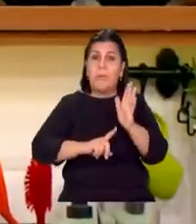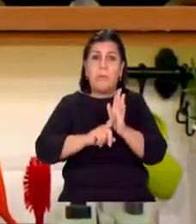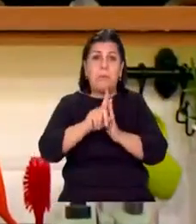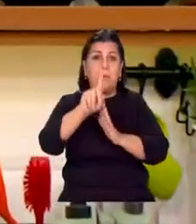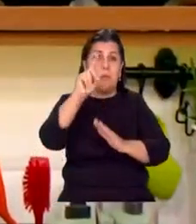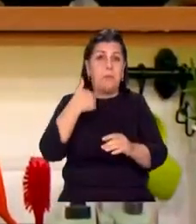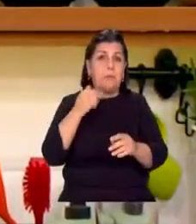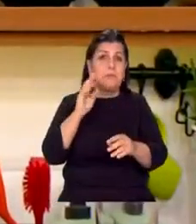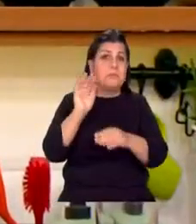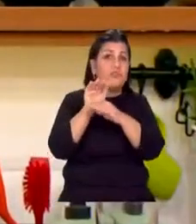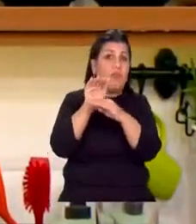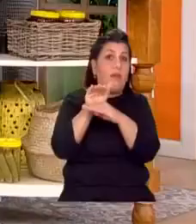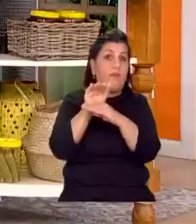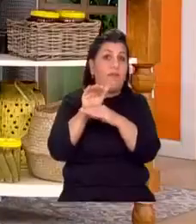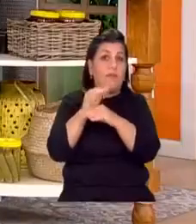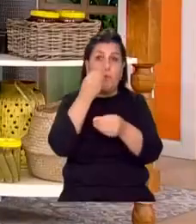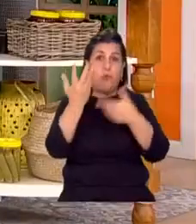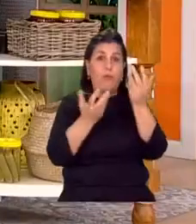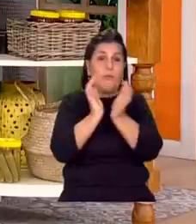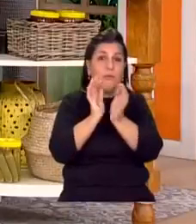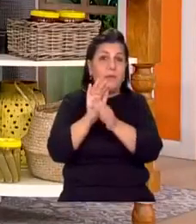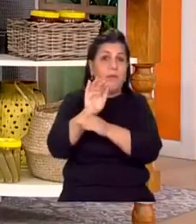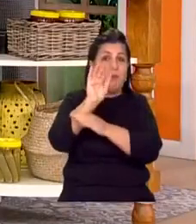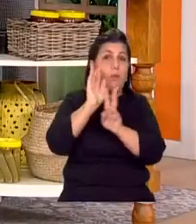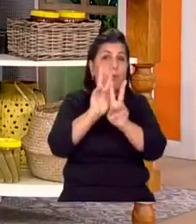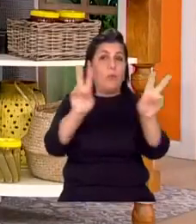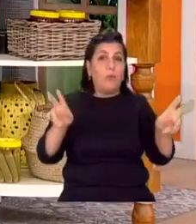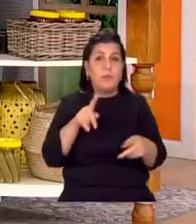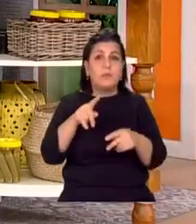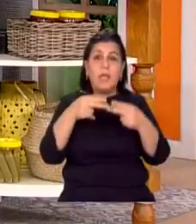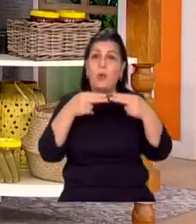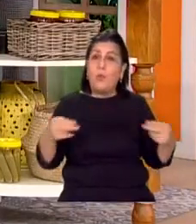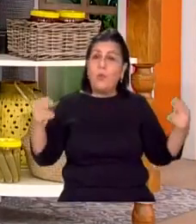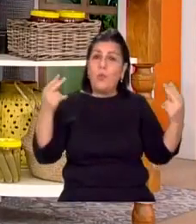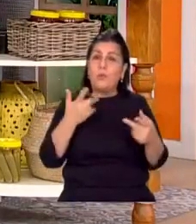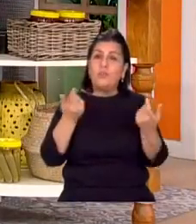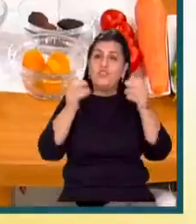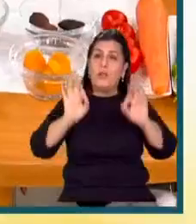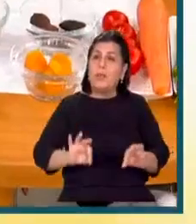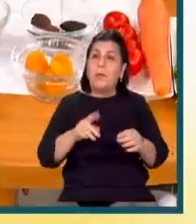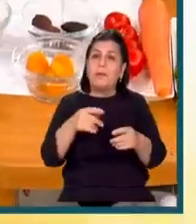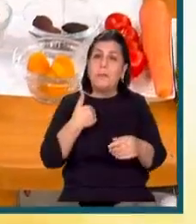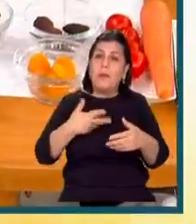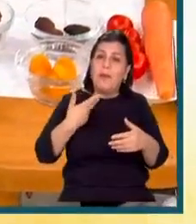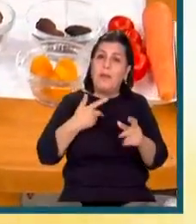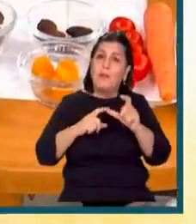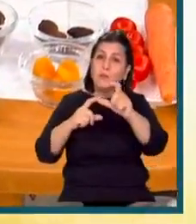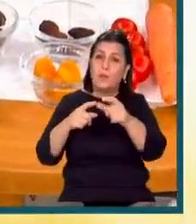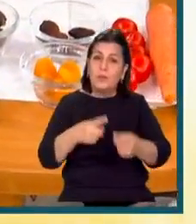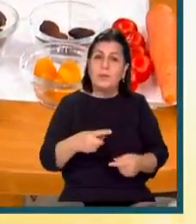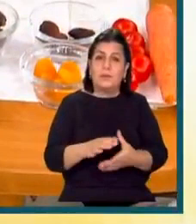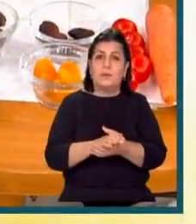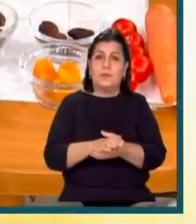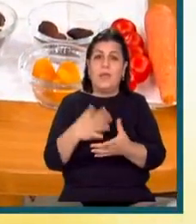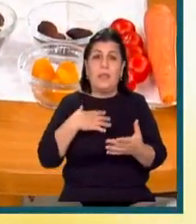Türkiye'de şefler görüyoruz başladı nasıl girdiniz bu işe böyle görüyoruz ama başarılı olanlar ön plana çıkanlar da